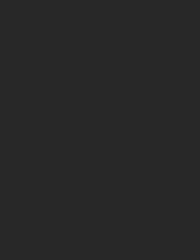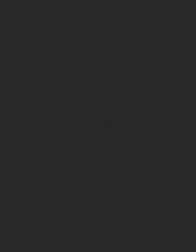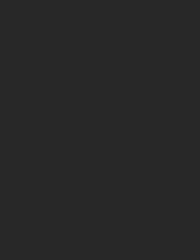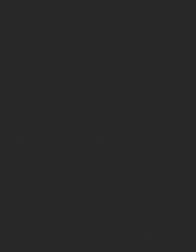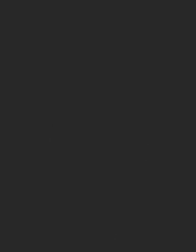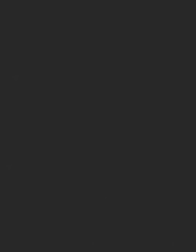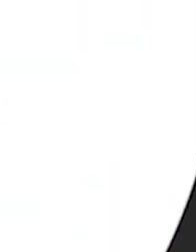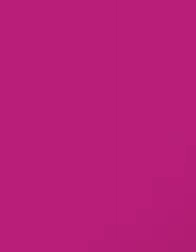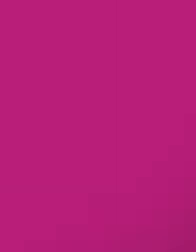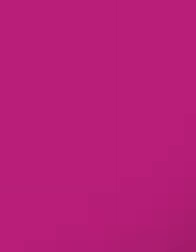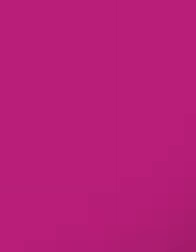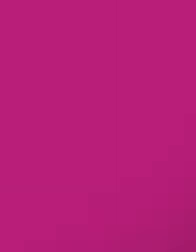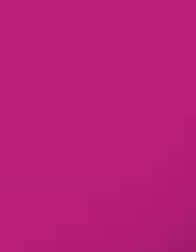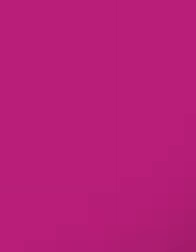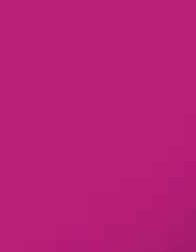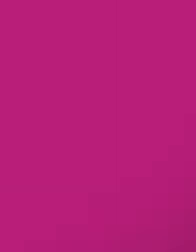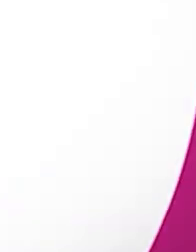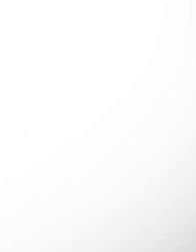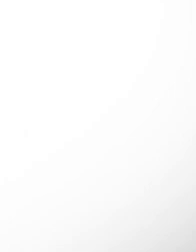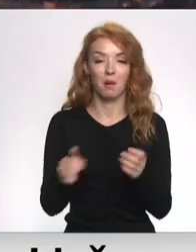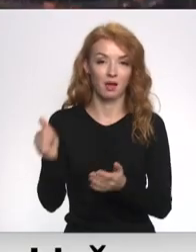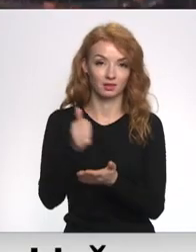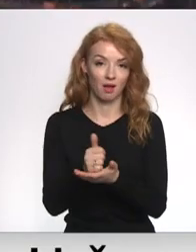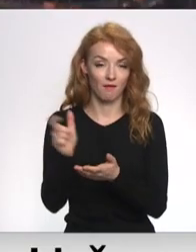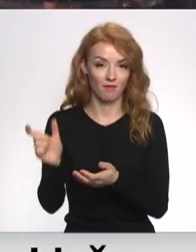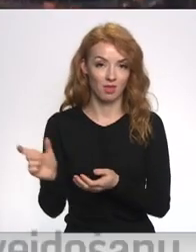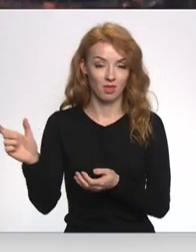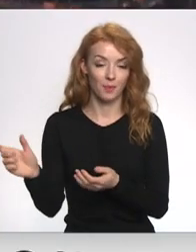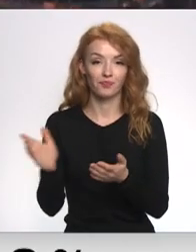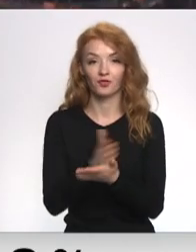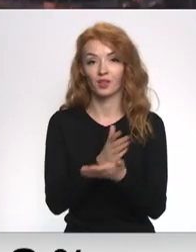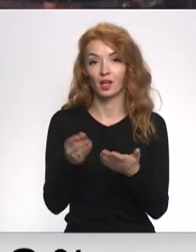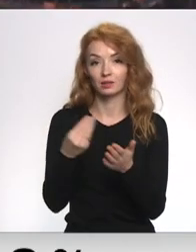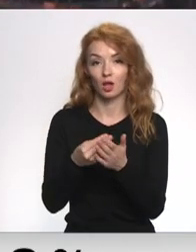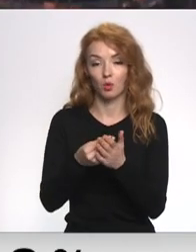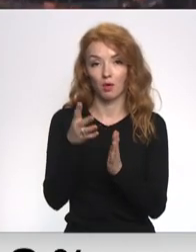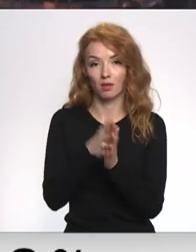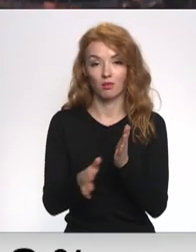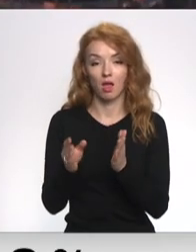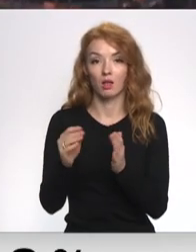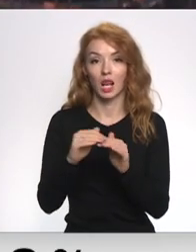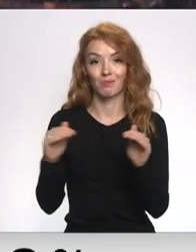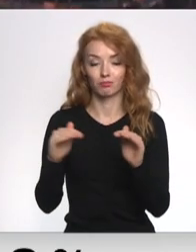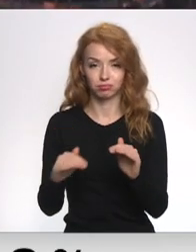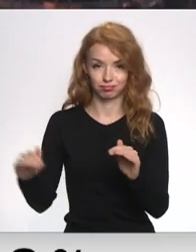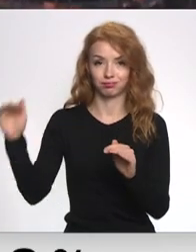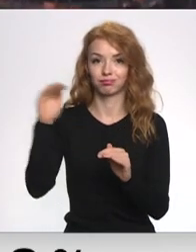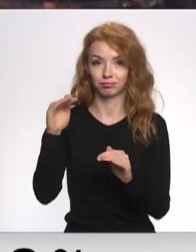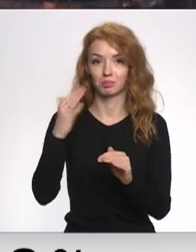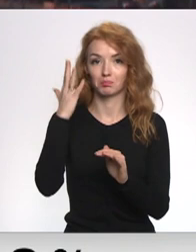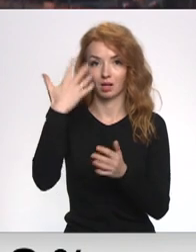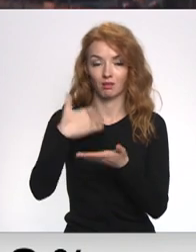Re, viss ēters ir te! Vidējais patēriņa cenu līmenis gada laikā paaugstinājies par vairāk nekā